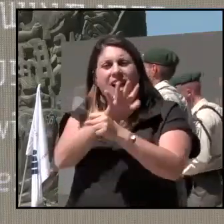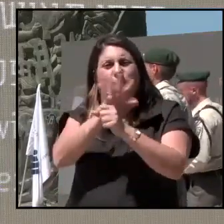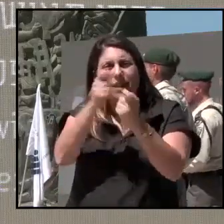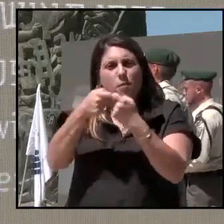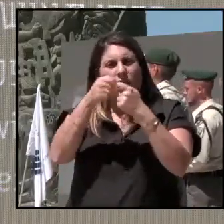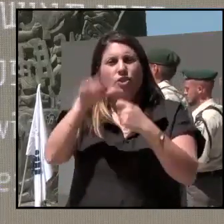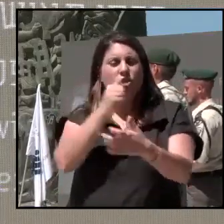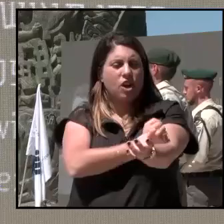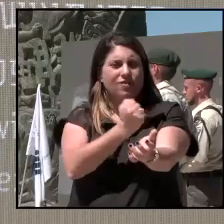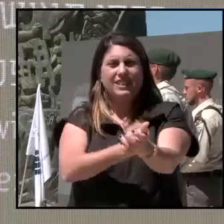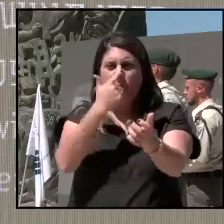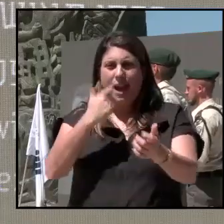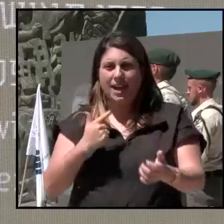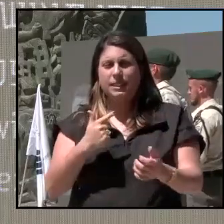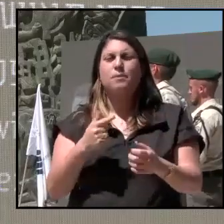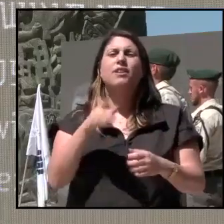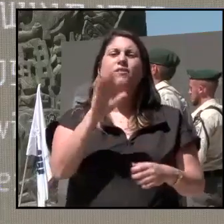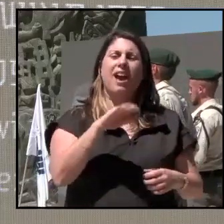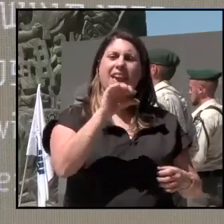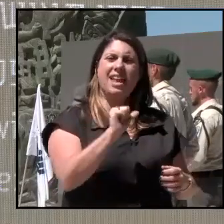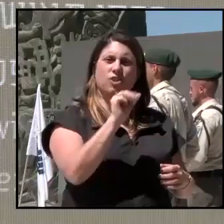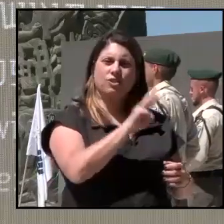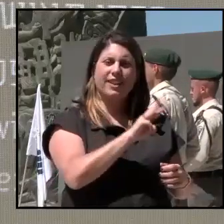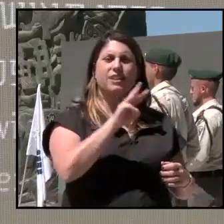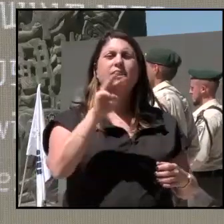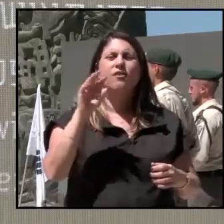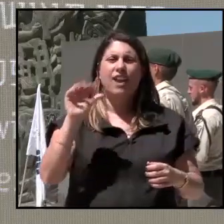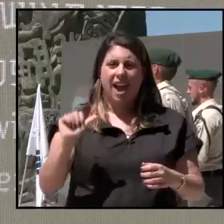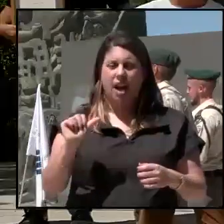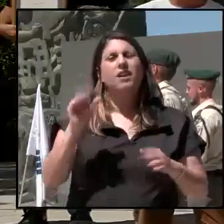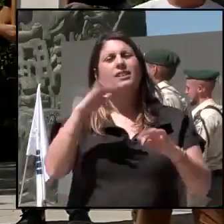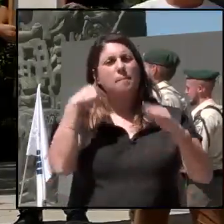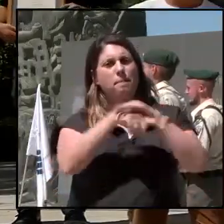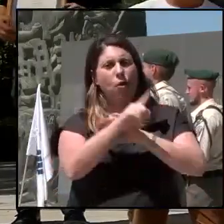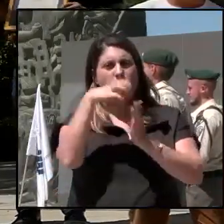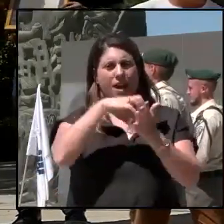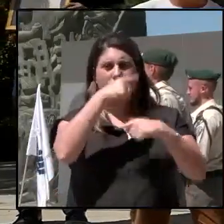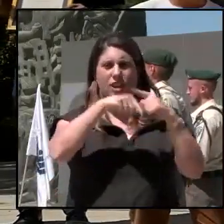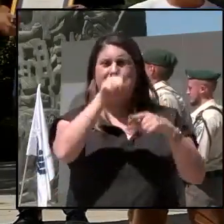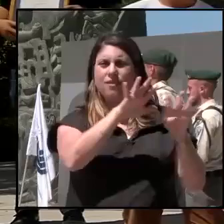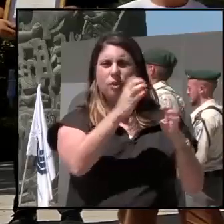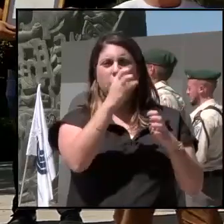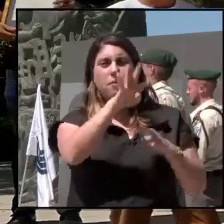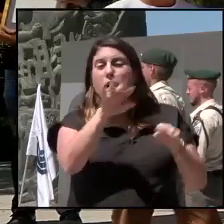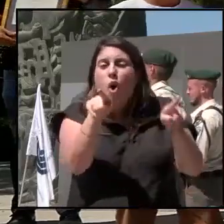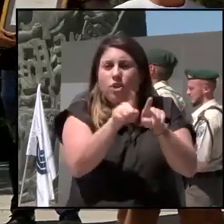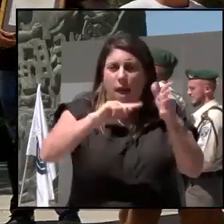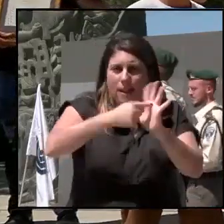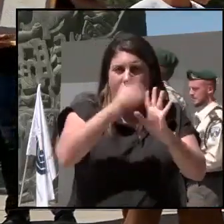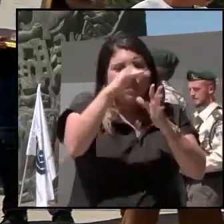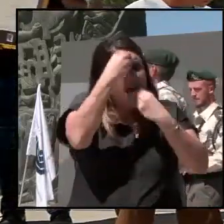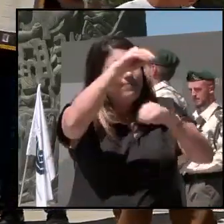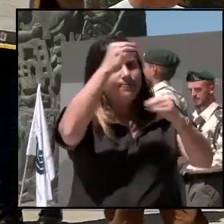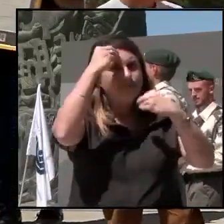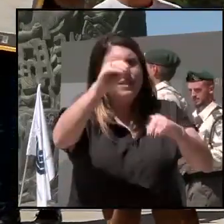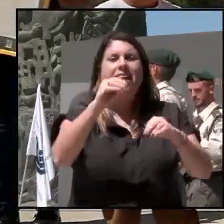בתאי הגזים. ארנו שטרוזין וואצלב מורדוביץ' ברחו מהמחנה במאי 44 לאותה המטרה ודיווחו על השמדת